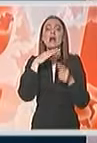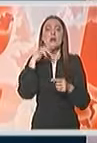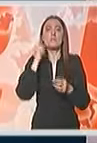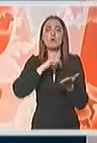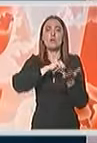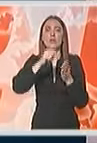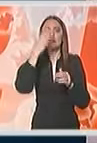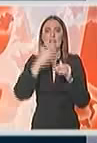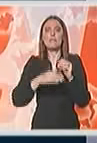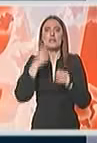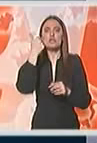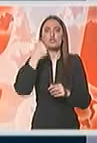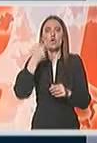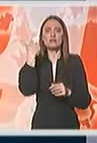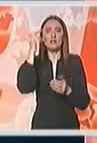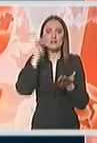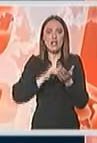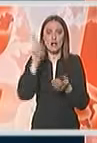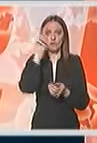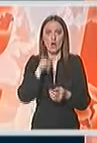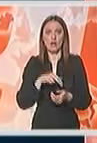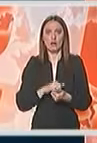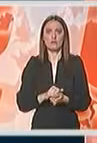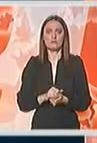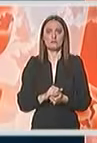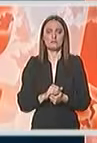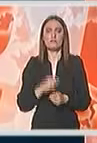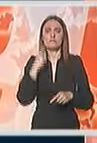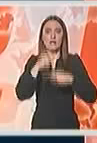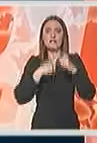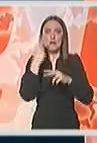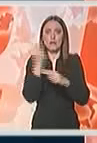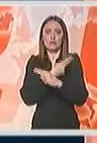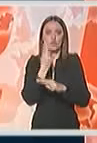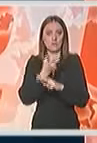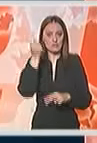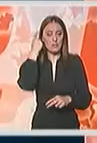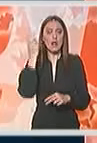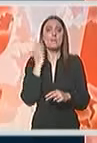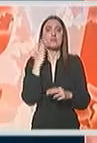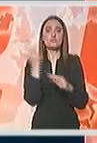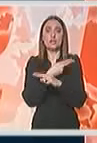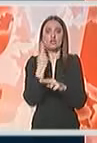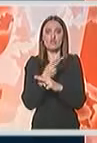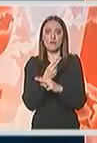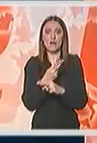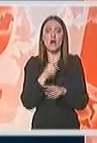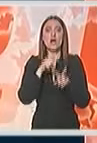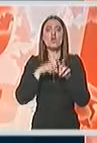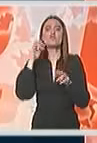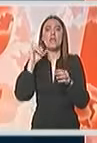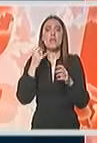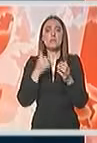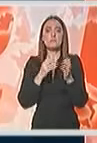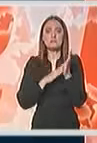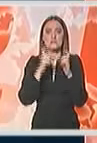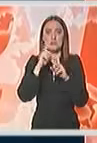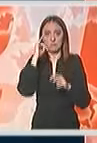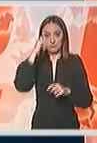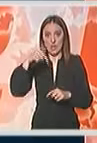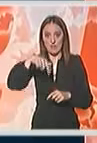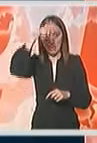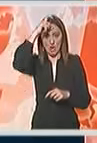najmanje 130 hiljada dolara. Zamenik državnog sekretara Sjedinjenih Američkih Država James Steinberg boravi u